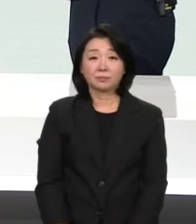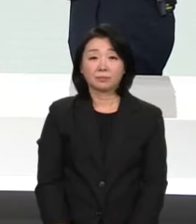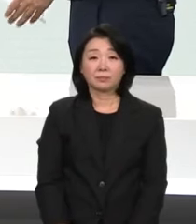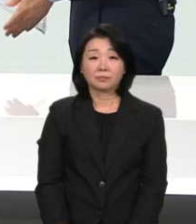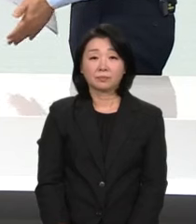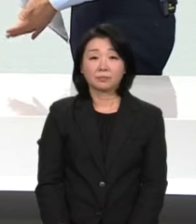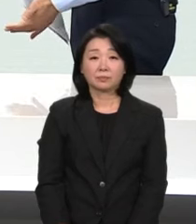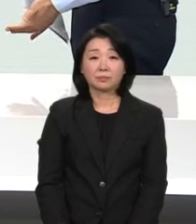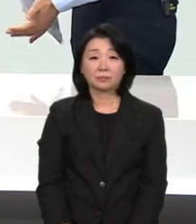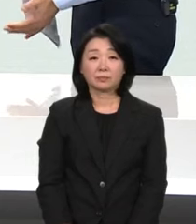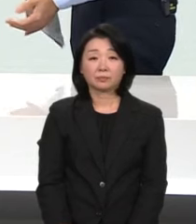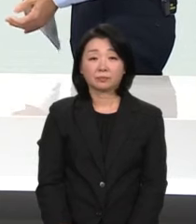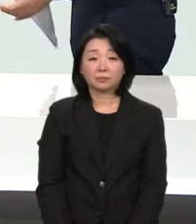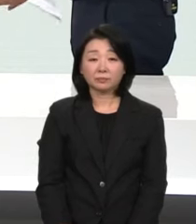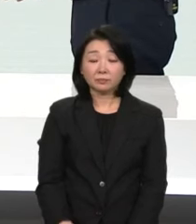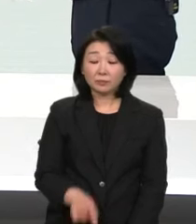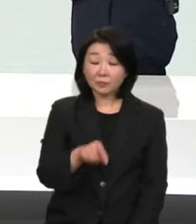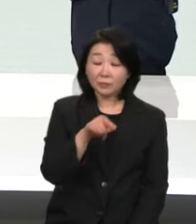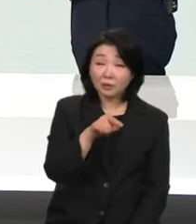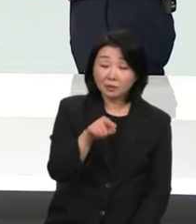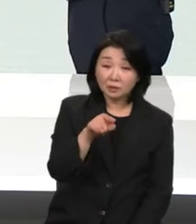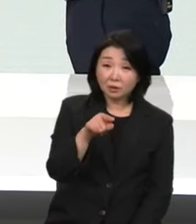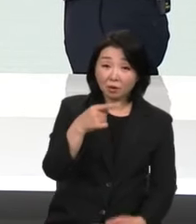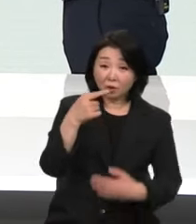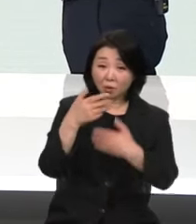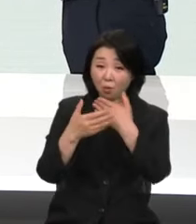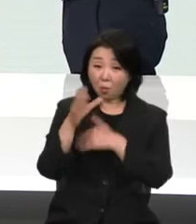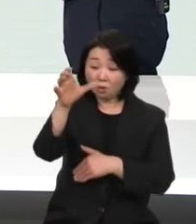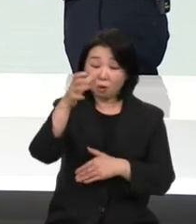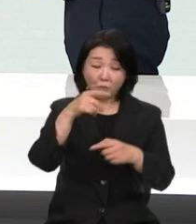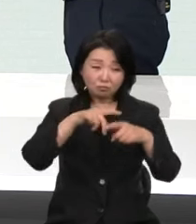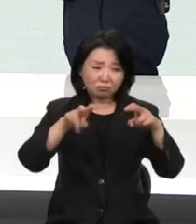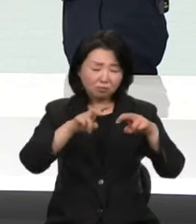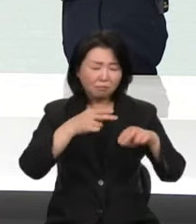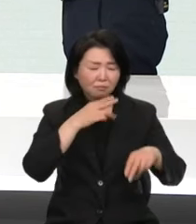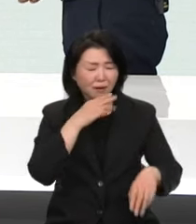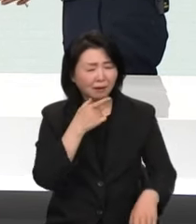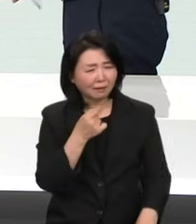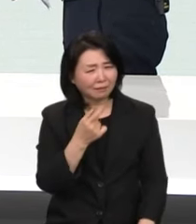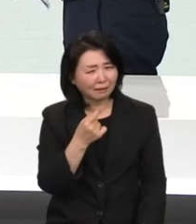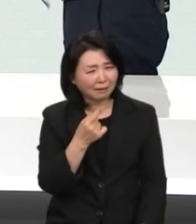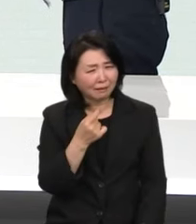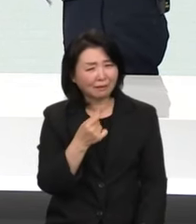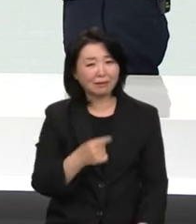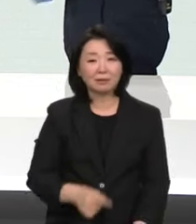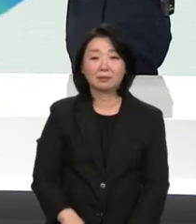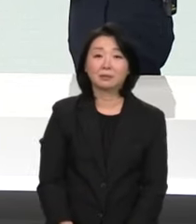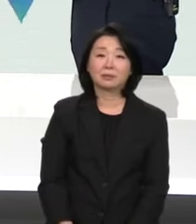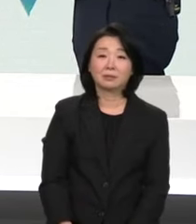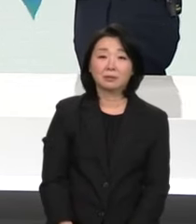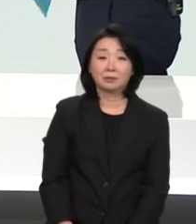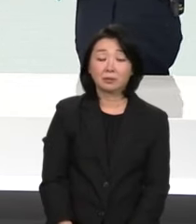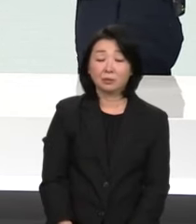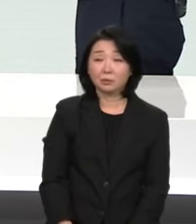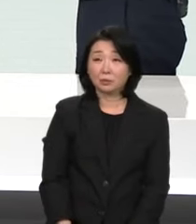그런 거지만 과연 이런 걸 올리면서 분석할 시점인가라는 또 생각도 들기도 할 것 같습니다. 그렇죠. 그래서 조금만